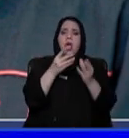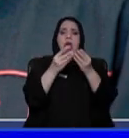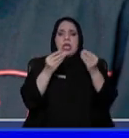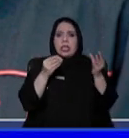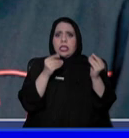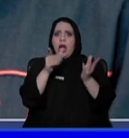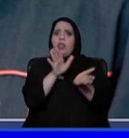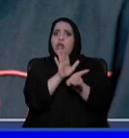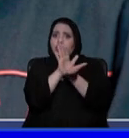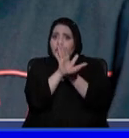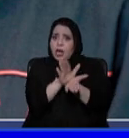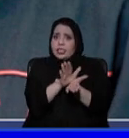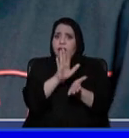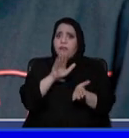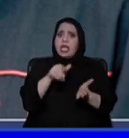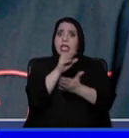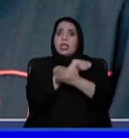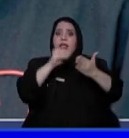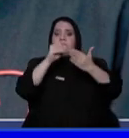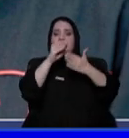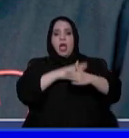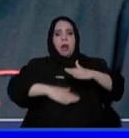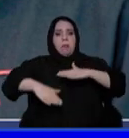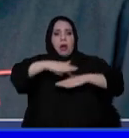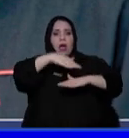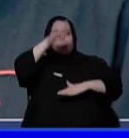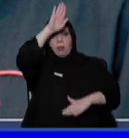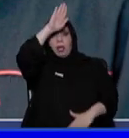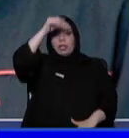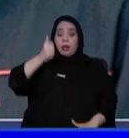الجائزة تعزيز لمكانة البحرين